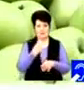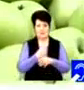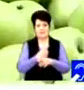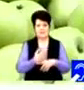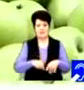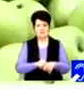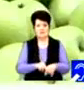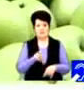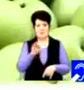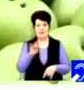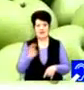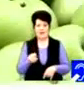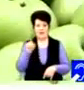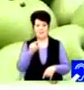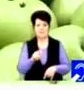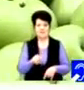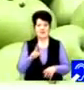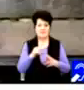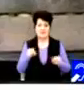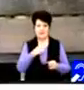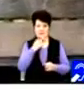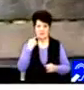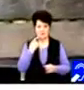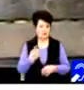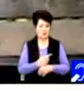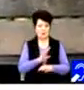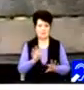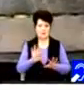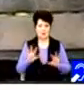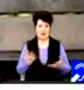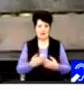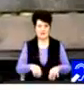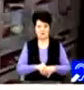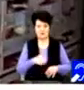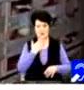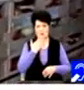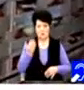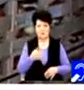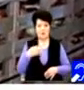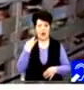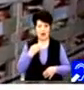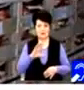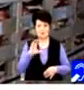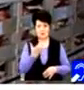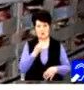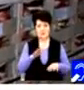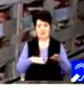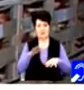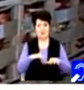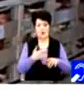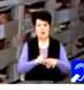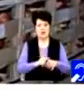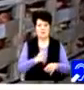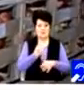acestui lot de mere pe teritoriul Federației Ruse nu este primul caz de acest fel în ultimii ani sute de tone de fructe din Republica Moldova